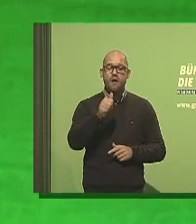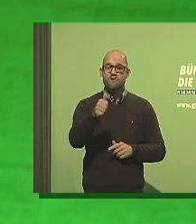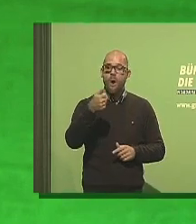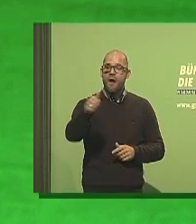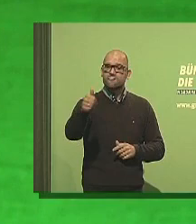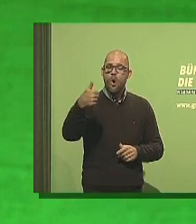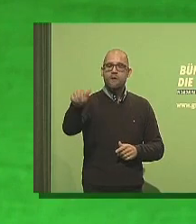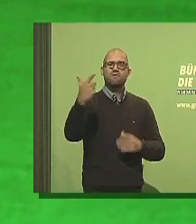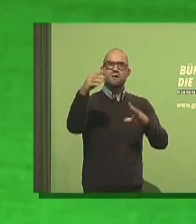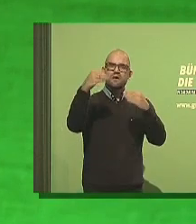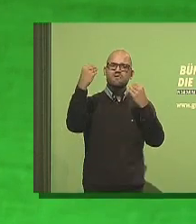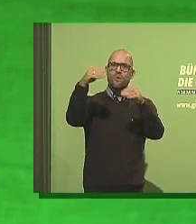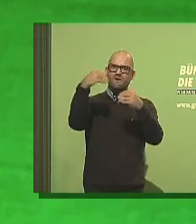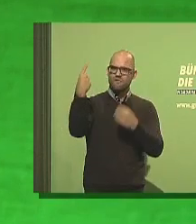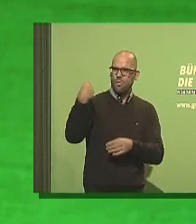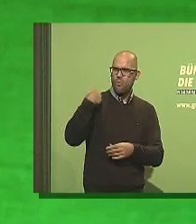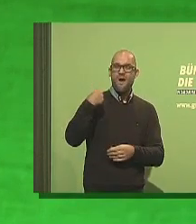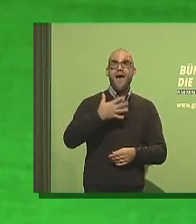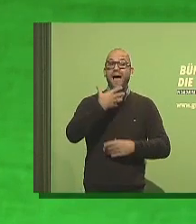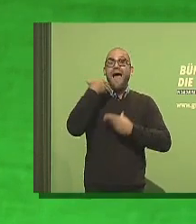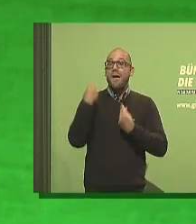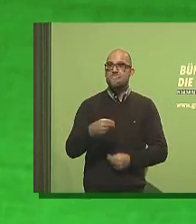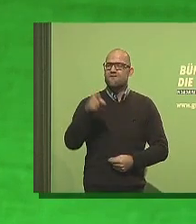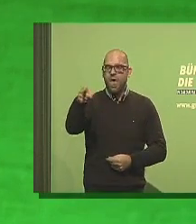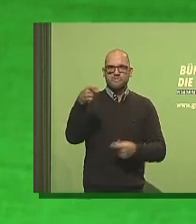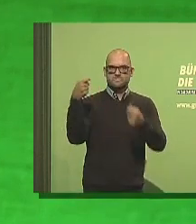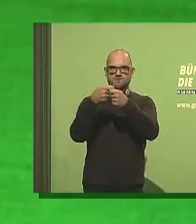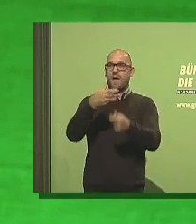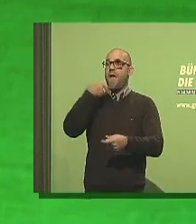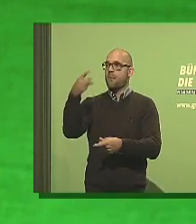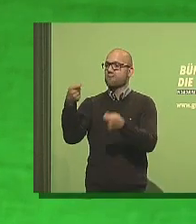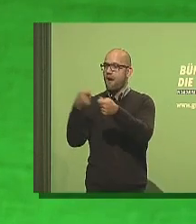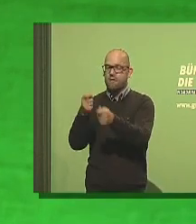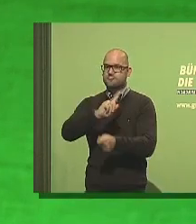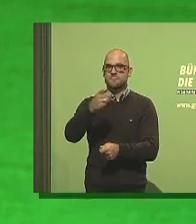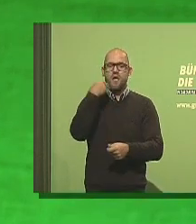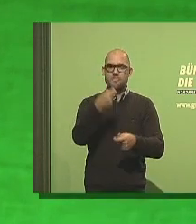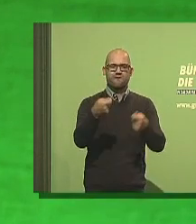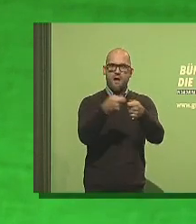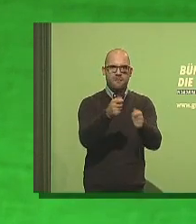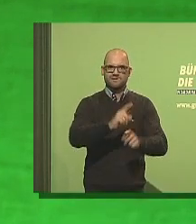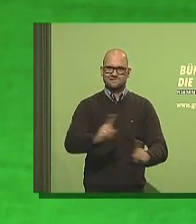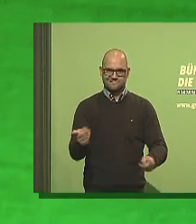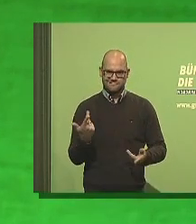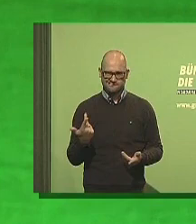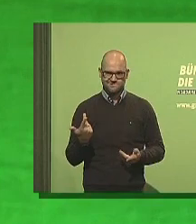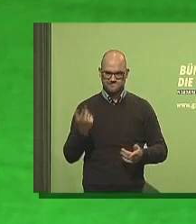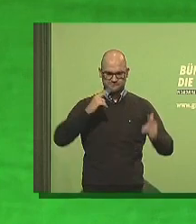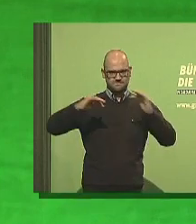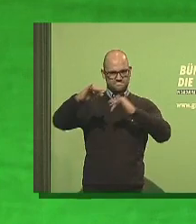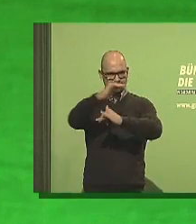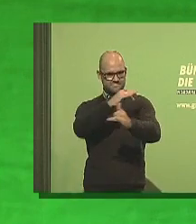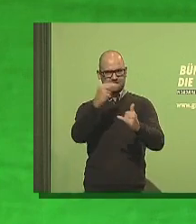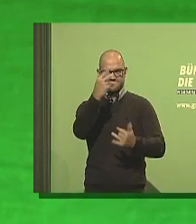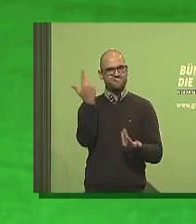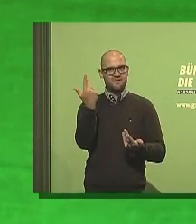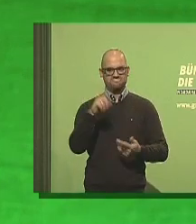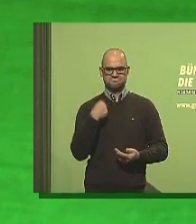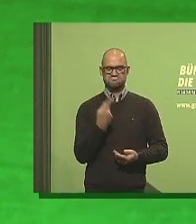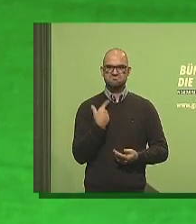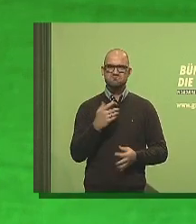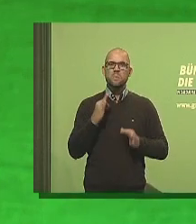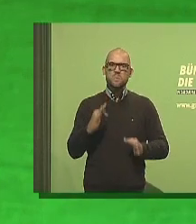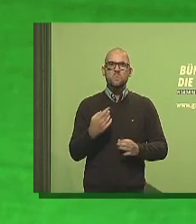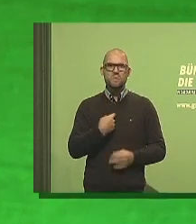Ratschläge darüber gibt, mit wem wir nicht in die Regierung gehen sollen. Das ist so ein bisschen das Pfeifen im eigenen Land, wenn ich an Peer